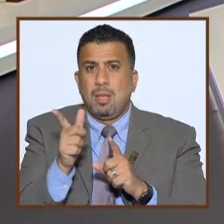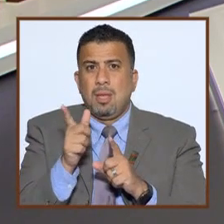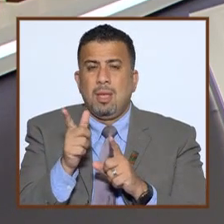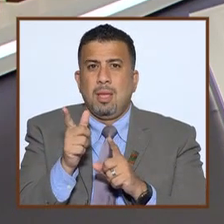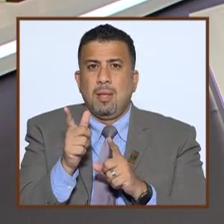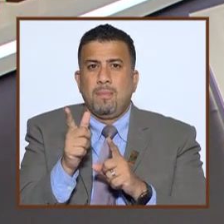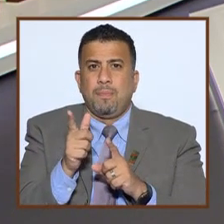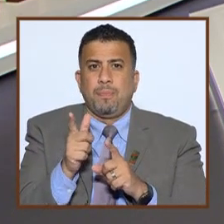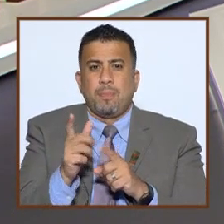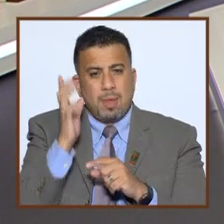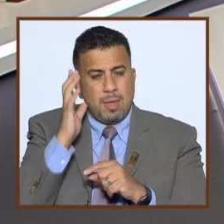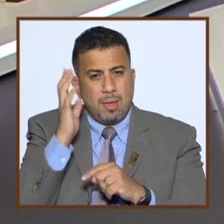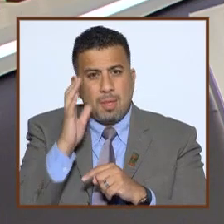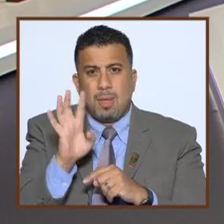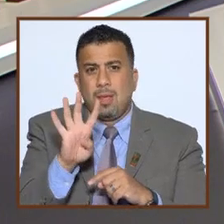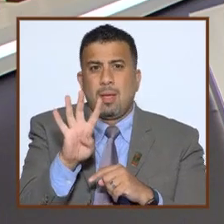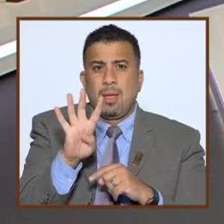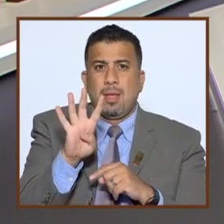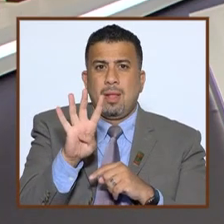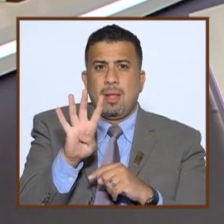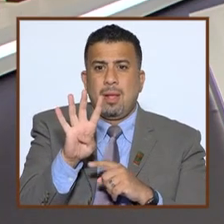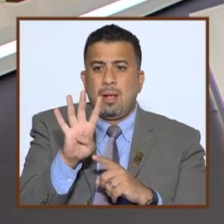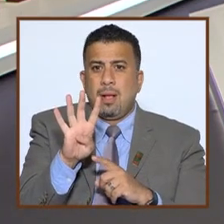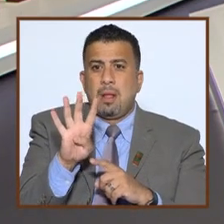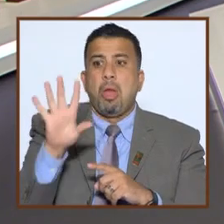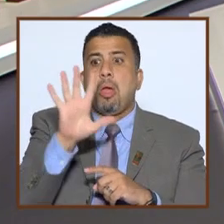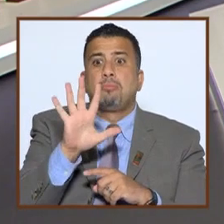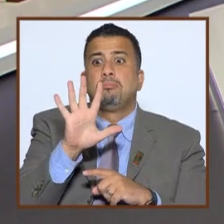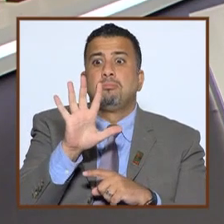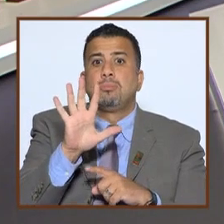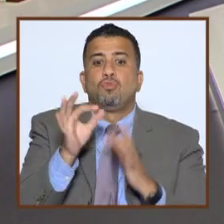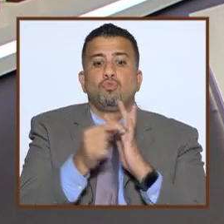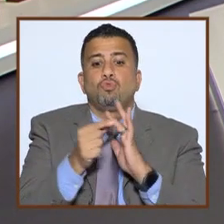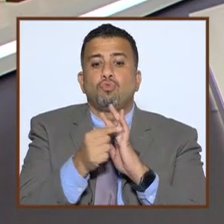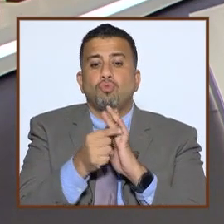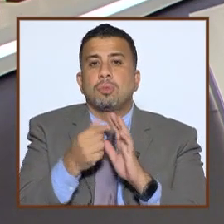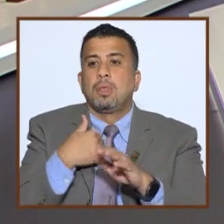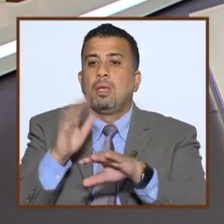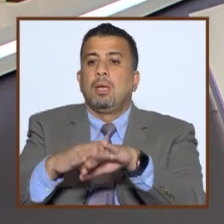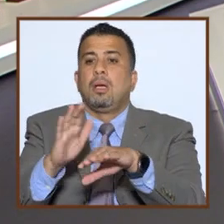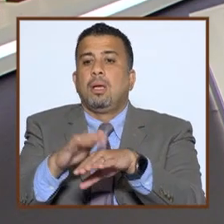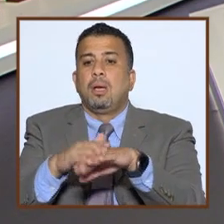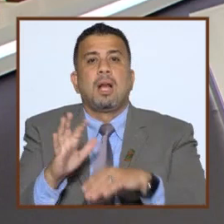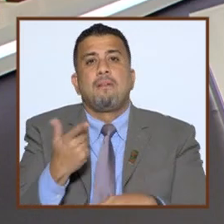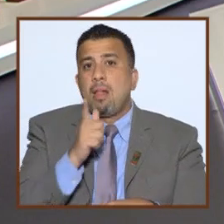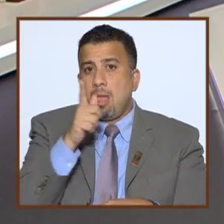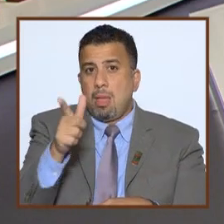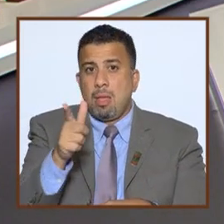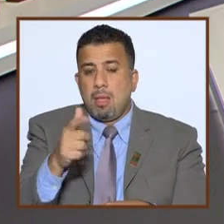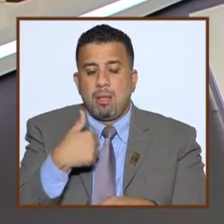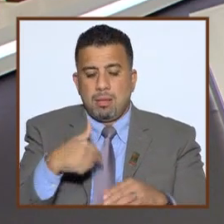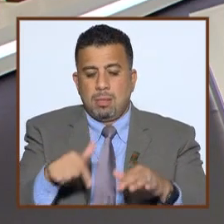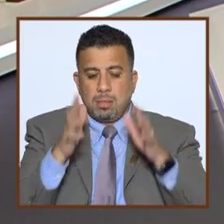خمسه بدل اربعه وانا كنت عارفه هلا شلون لازم اتصرف يعني اليوم